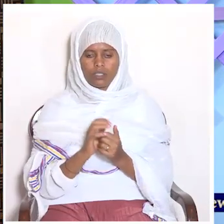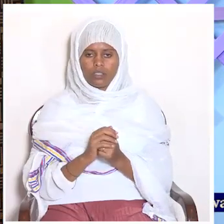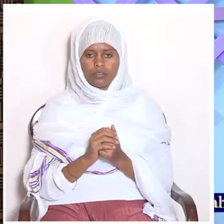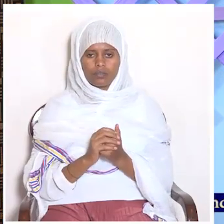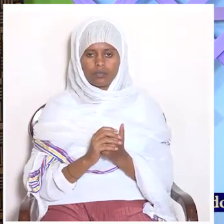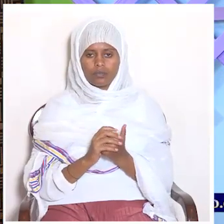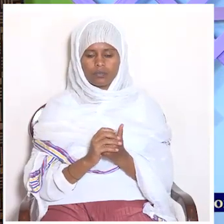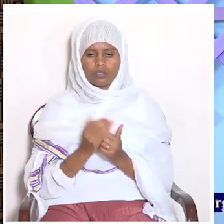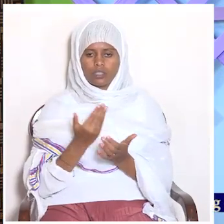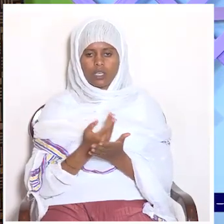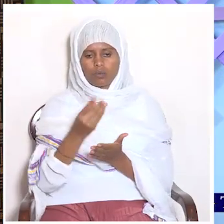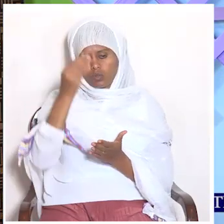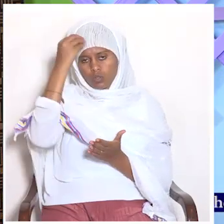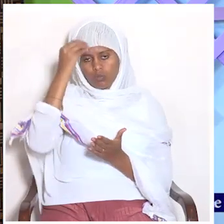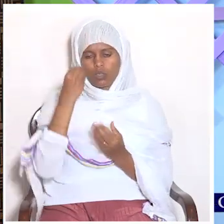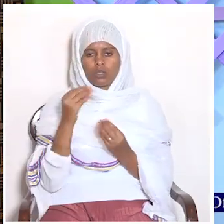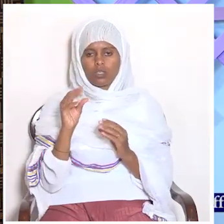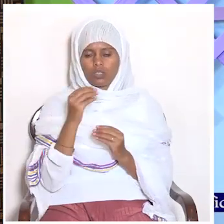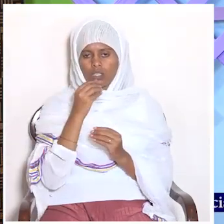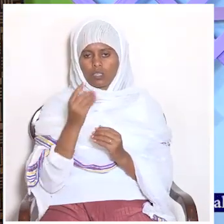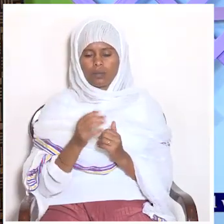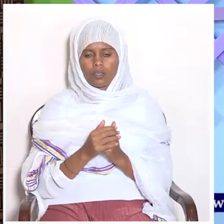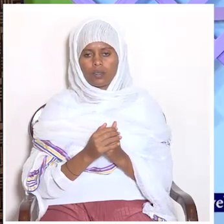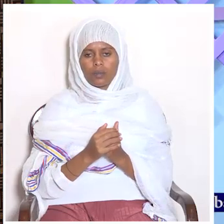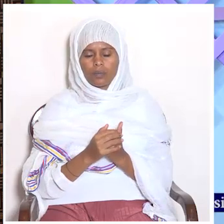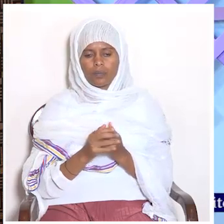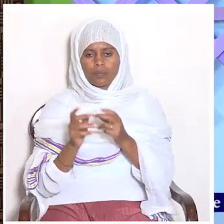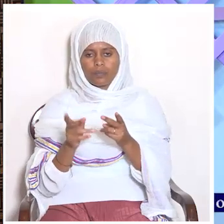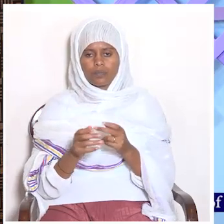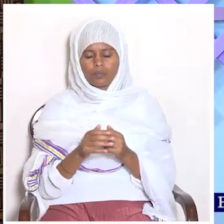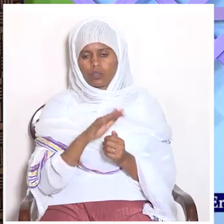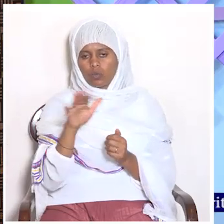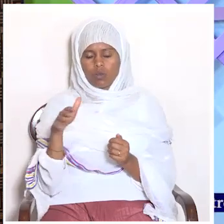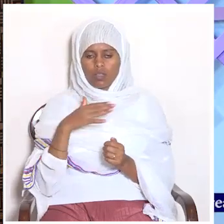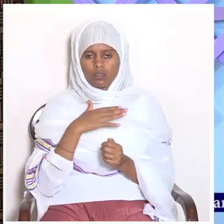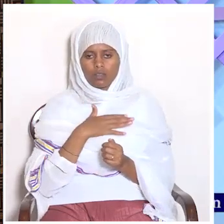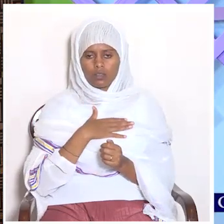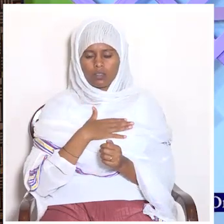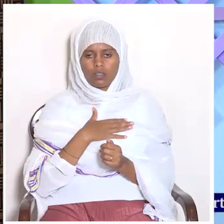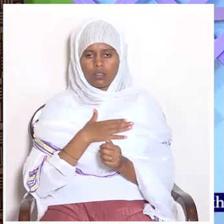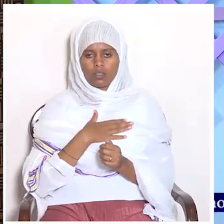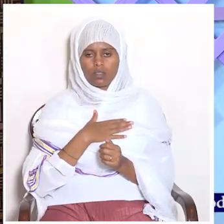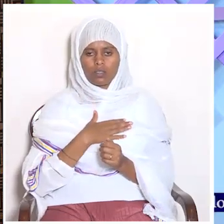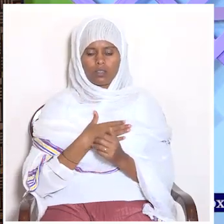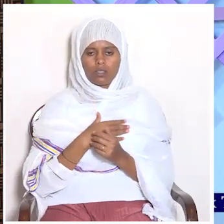نعلة سنبت كابزين نمهارو انتا إيو انتا تبهالي دمّا كلاتنا